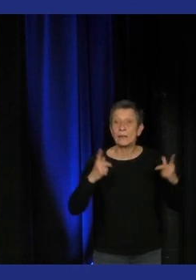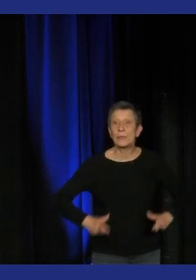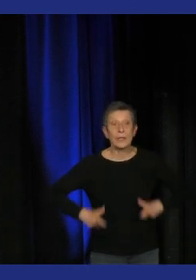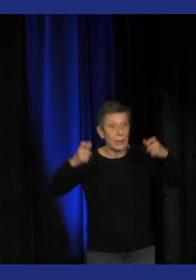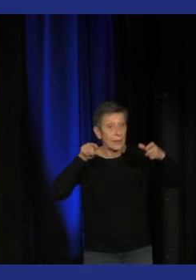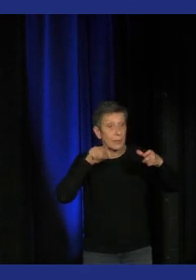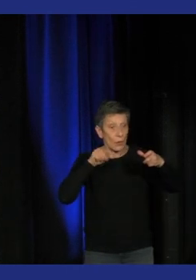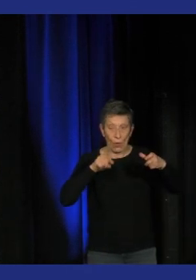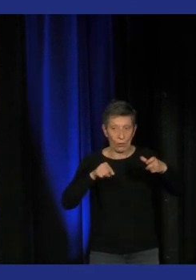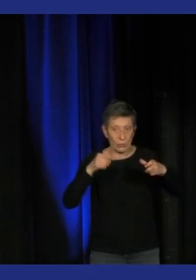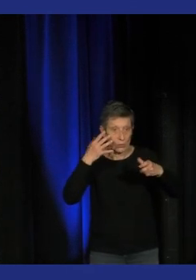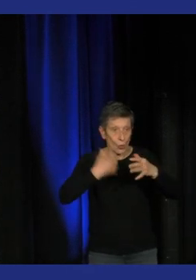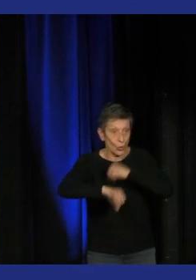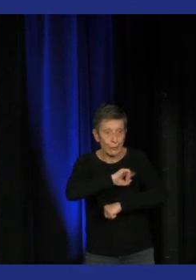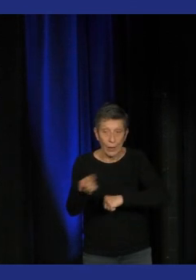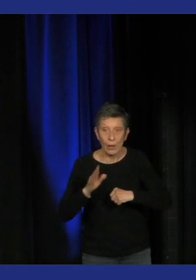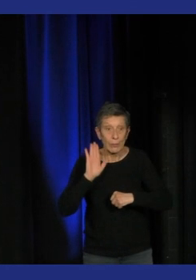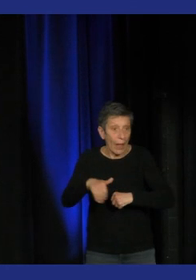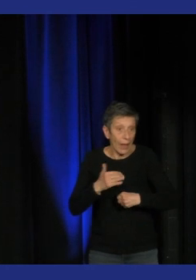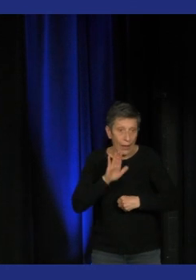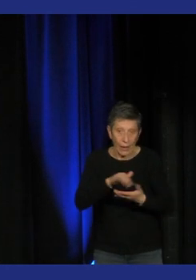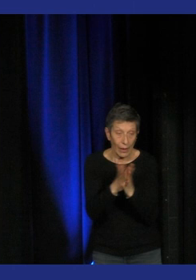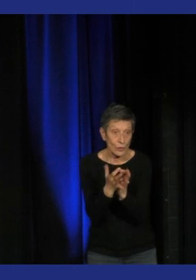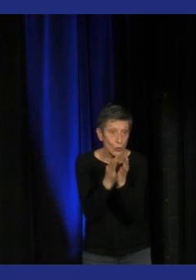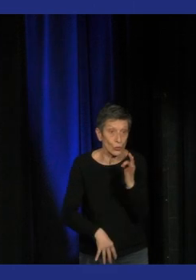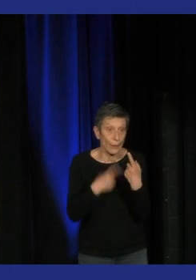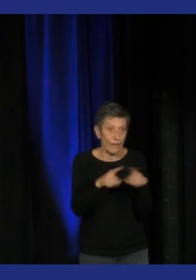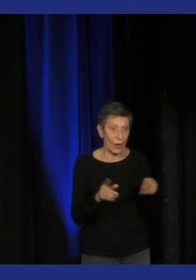non plus les mêmes types de solutions.